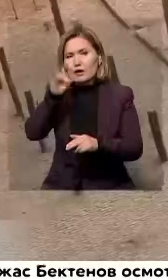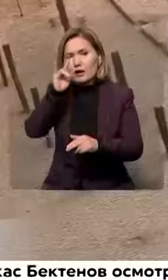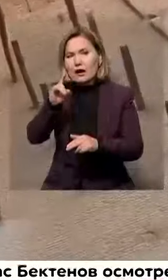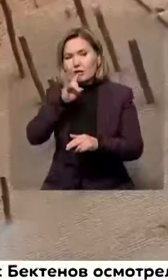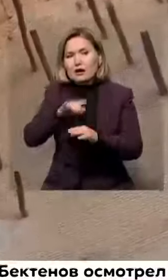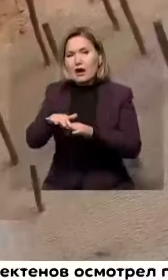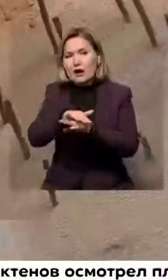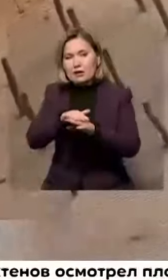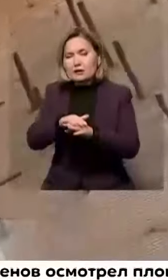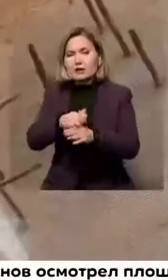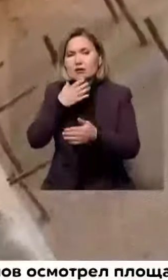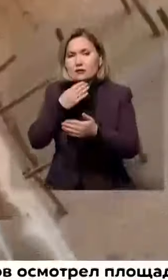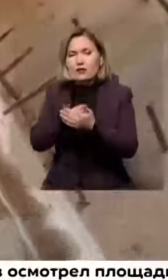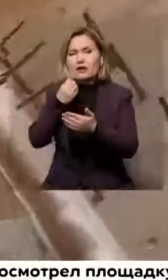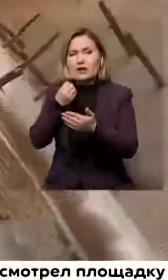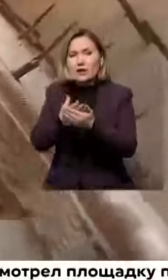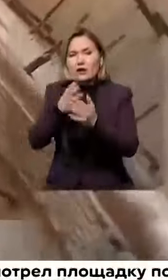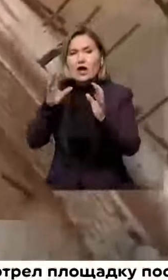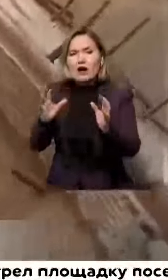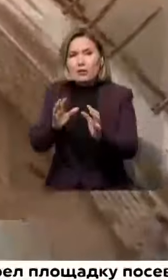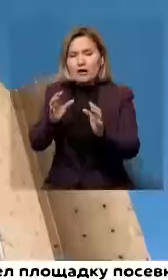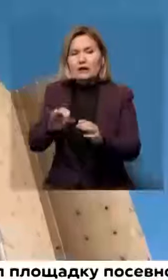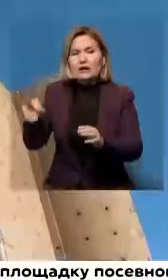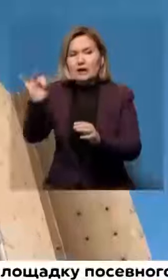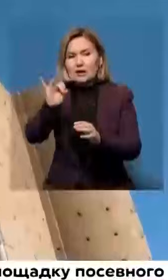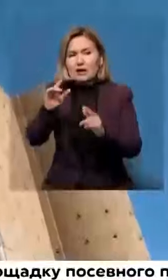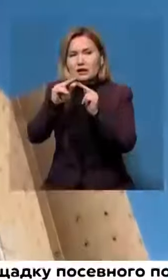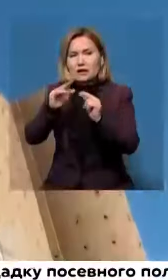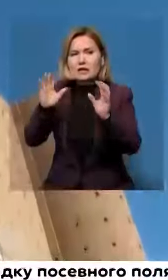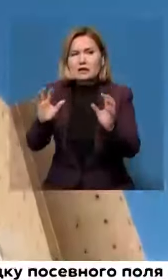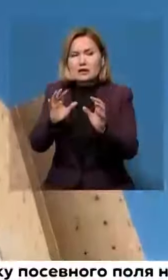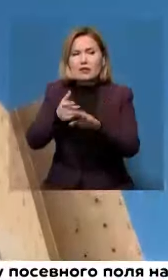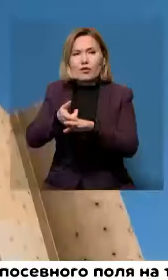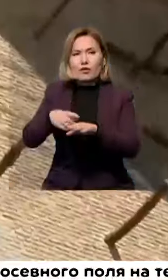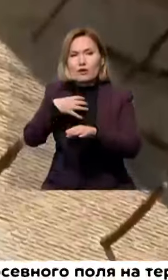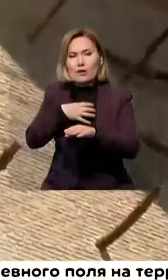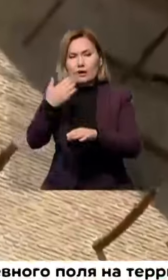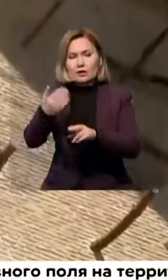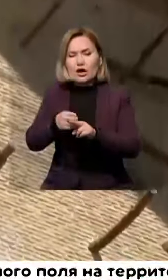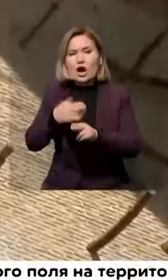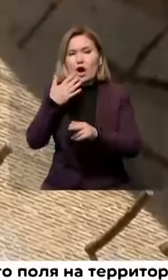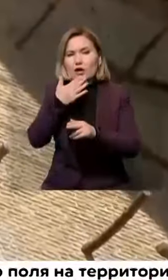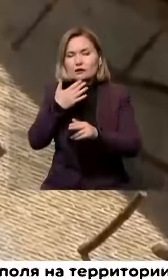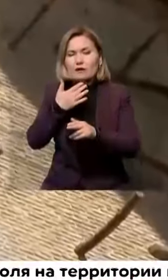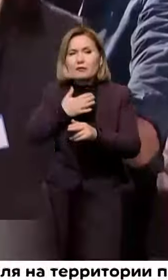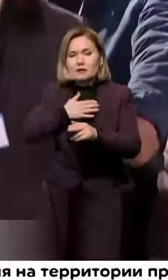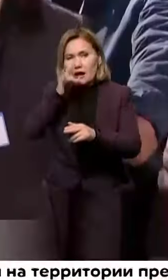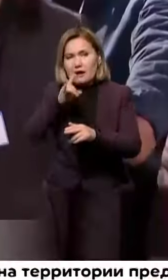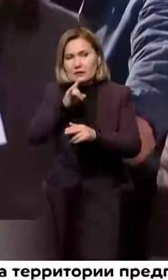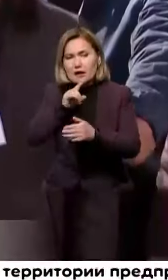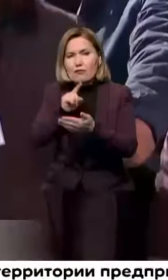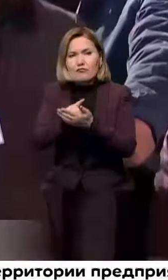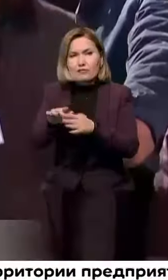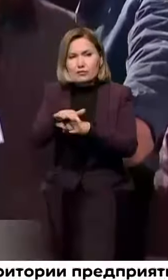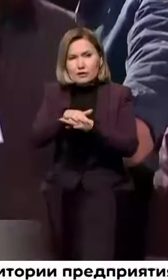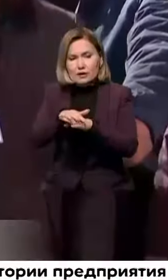асыл мұрасы, сондықтан оның тарихи келбетін сақтауымыз керек. Біздің ортақ міндетіміз, сондықтан үкімет тарапынан да қолдау